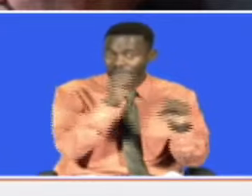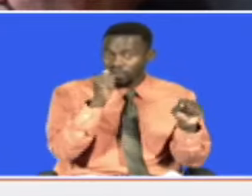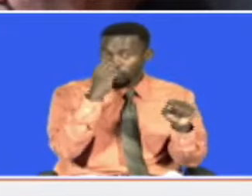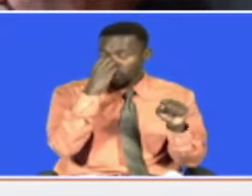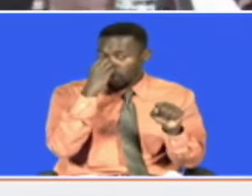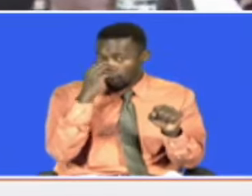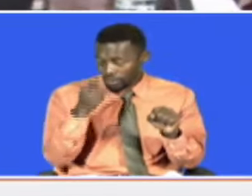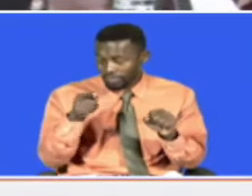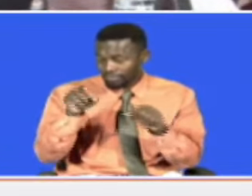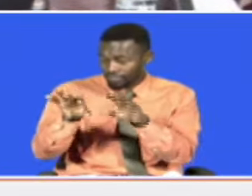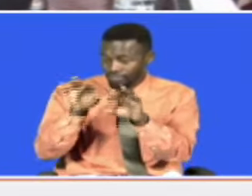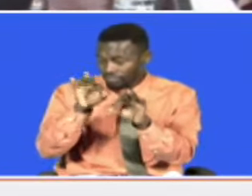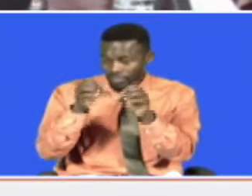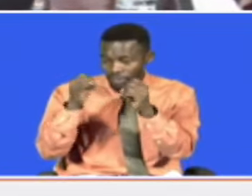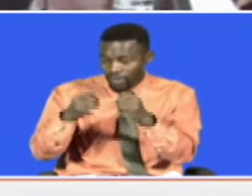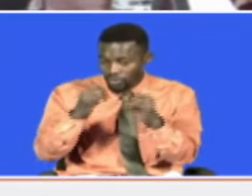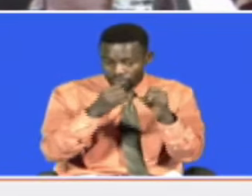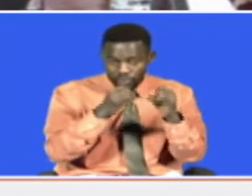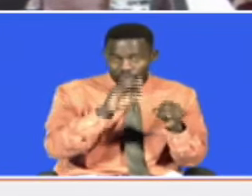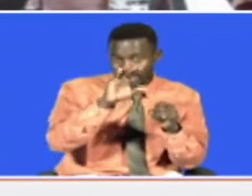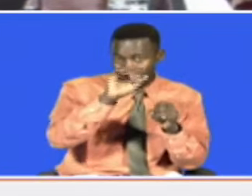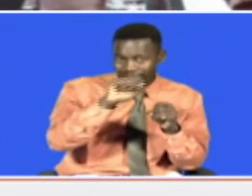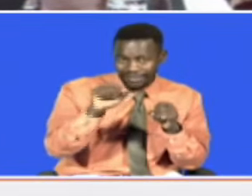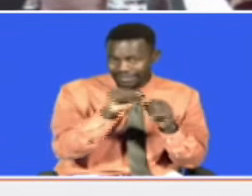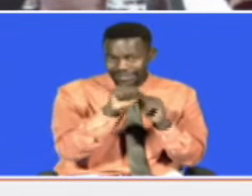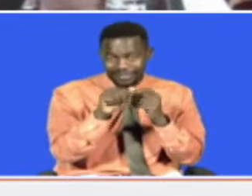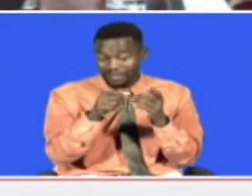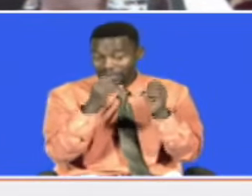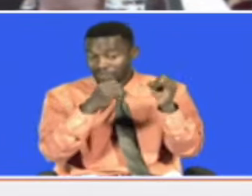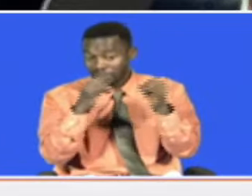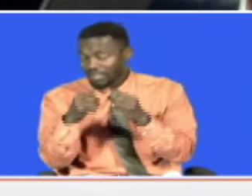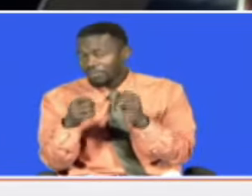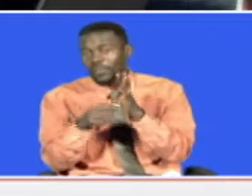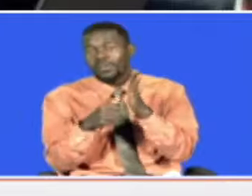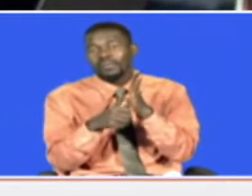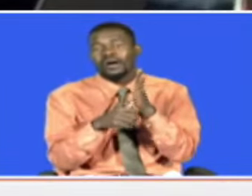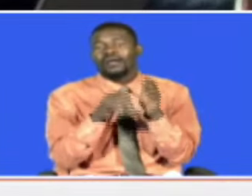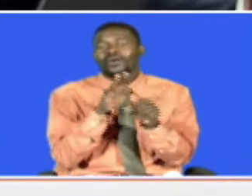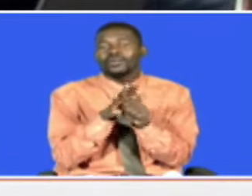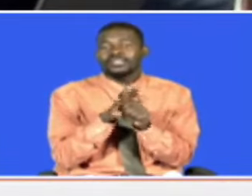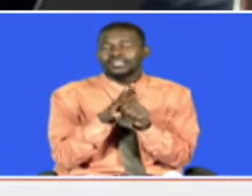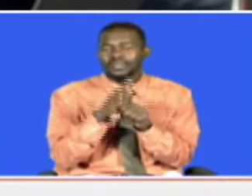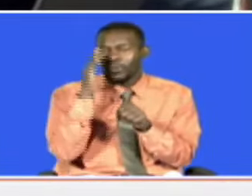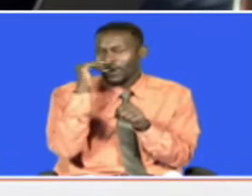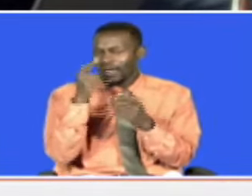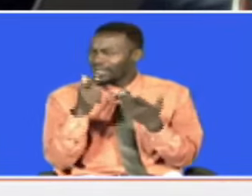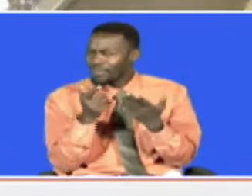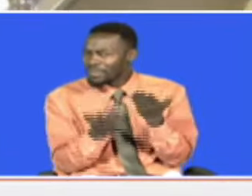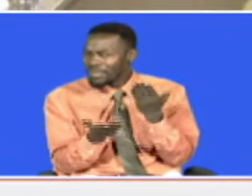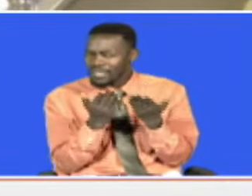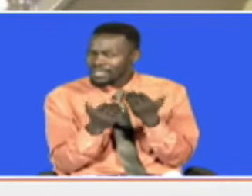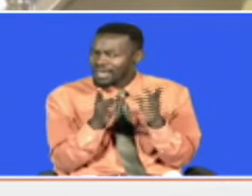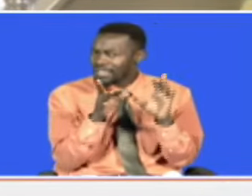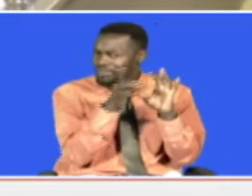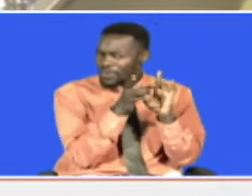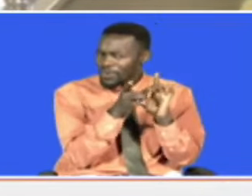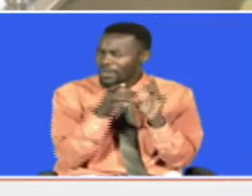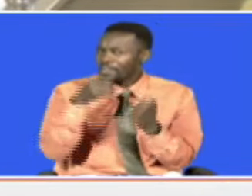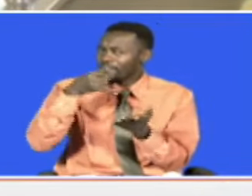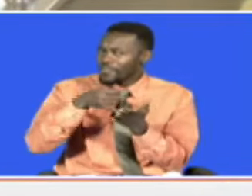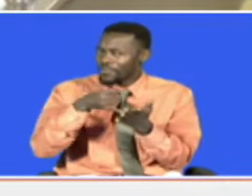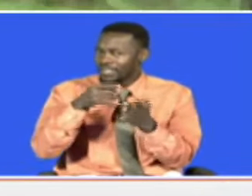la mawaziri pia ikitia uzito minongono kuhusu uwezekano wa upinzani kujumuishwa kwenye baraza la mawaziri.